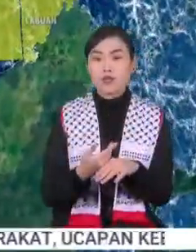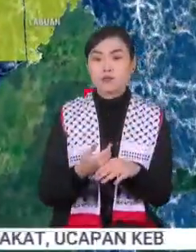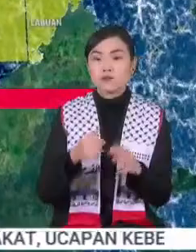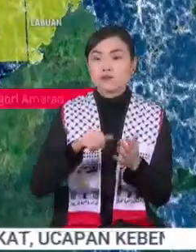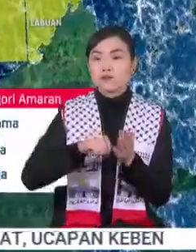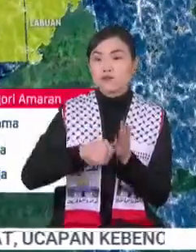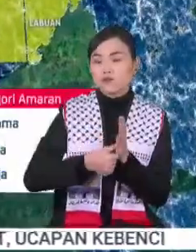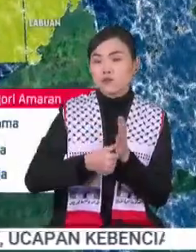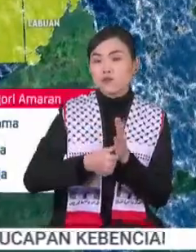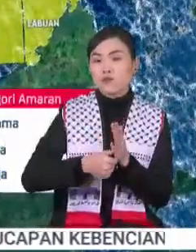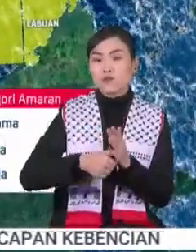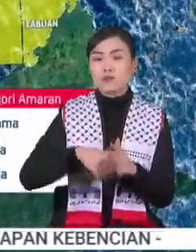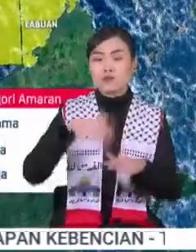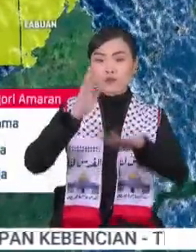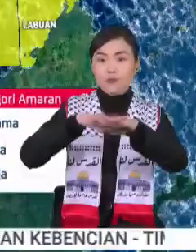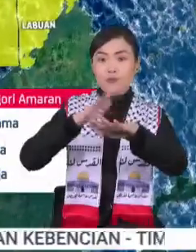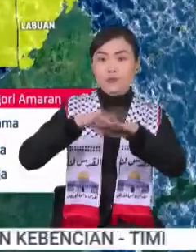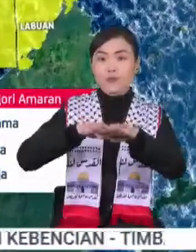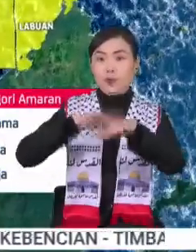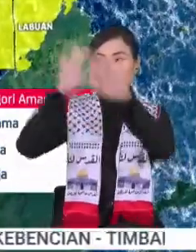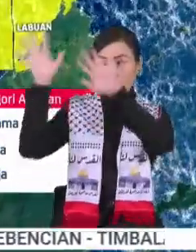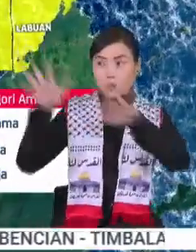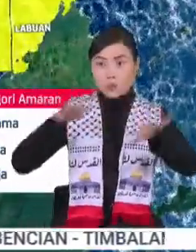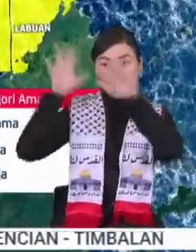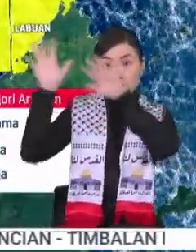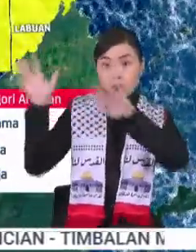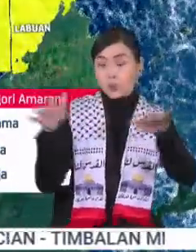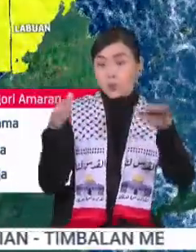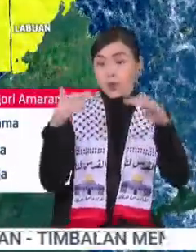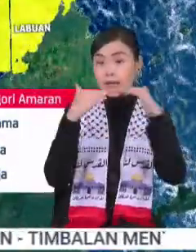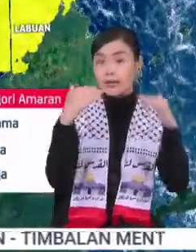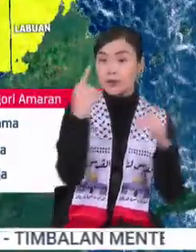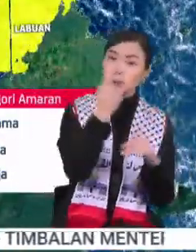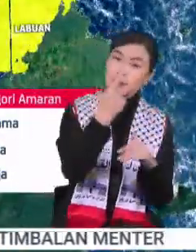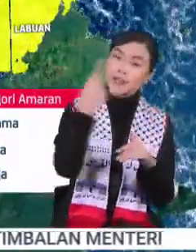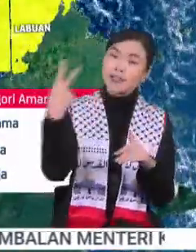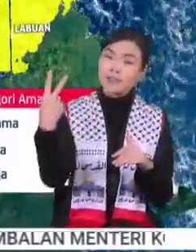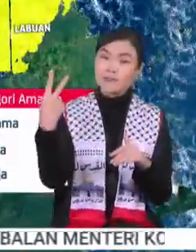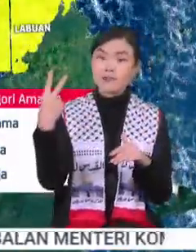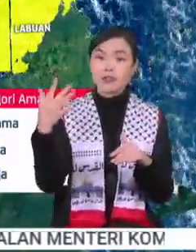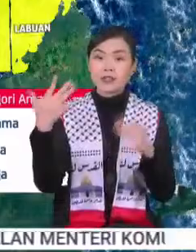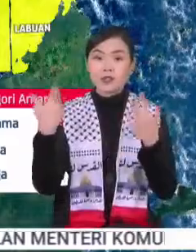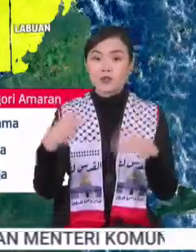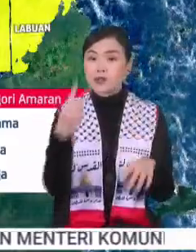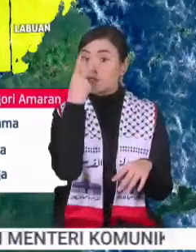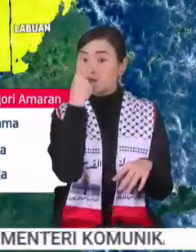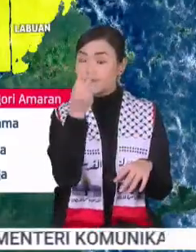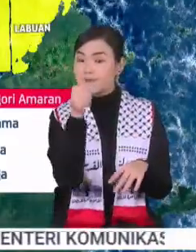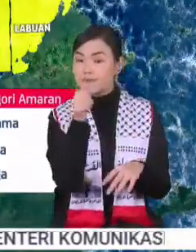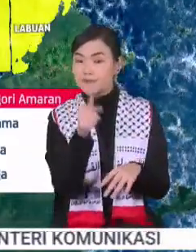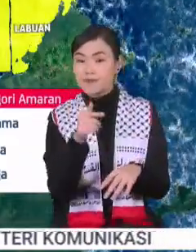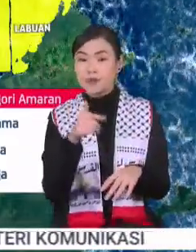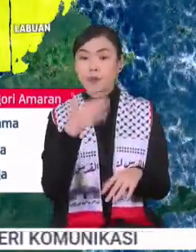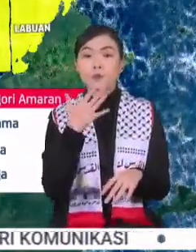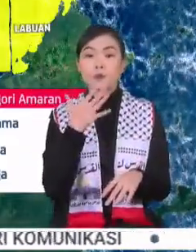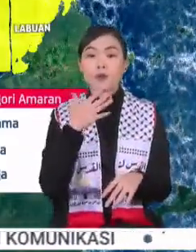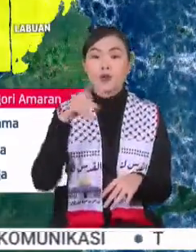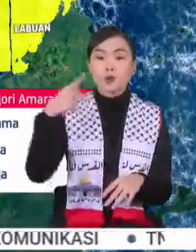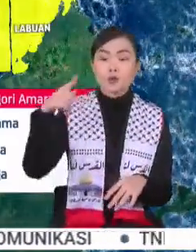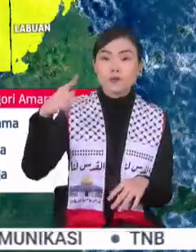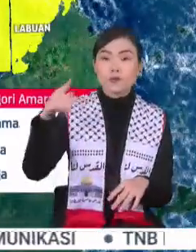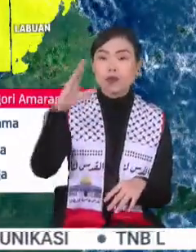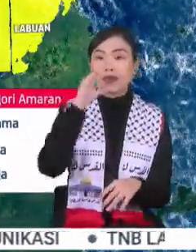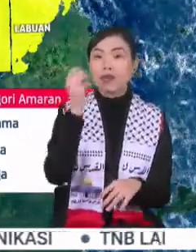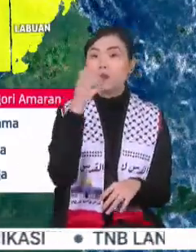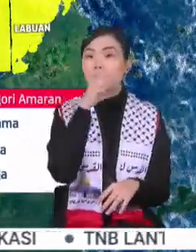angin kencang dan laut bergelora kategori pertama dan kedua seperti yang telah ditandakan dengan warna kuning dan